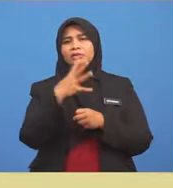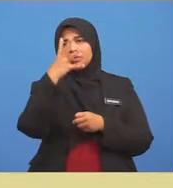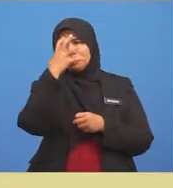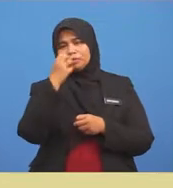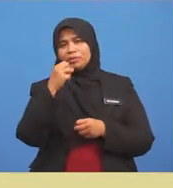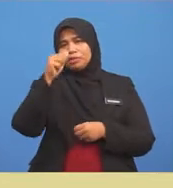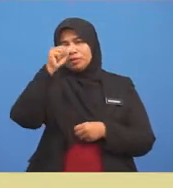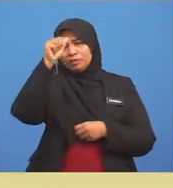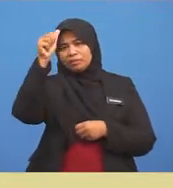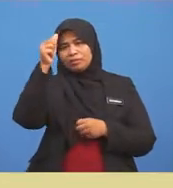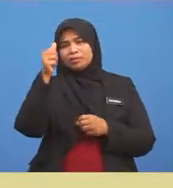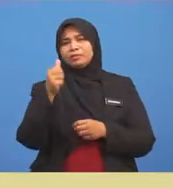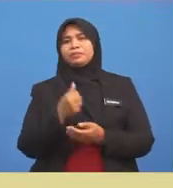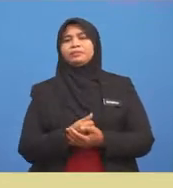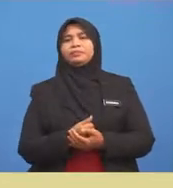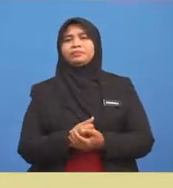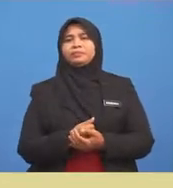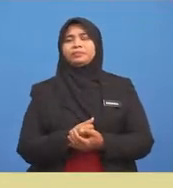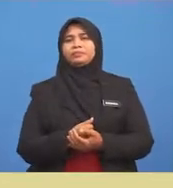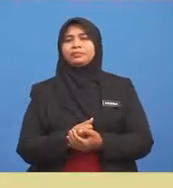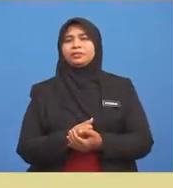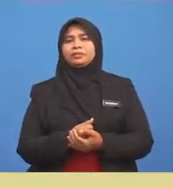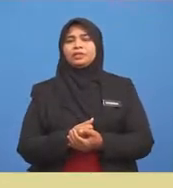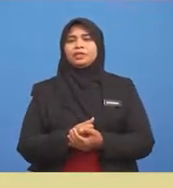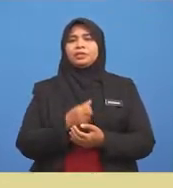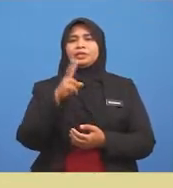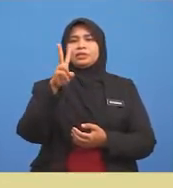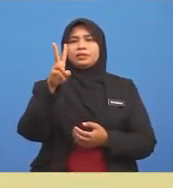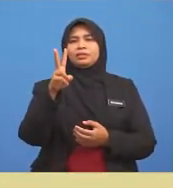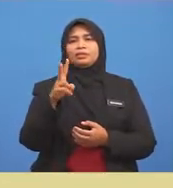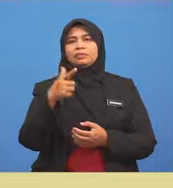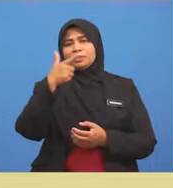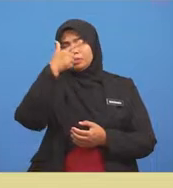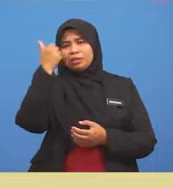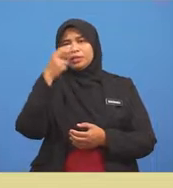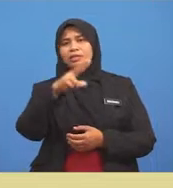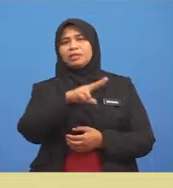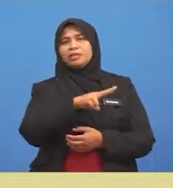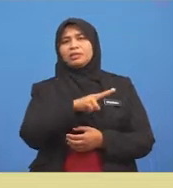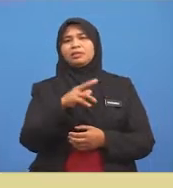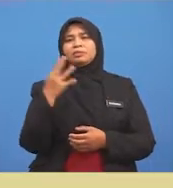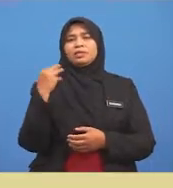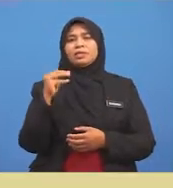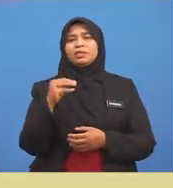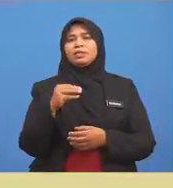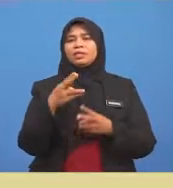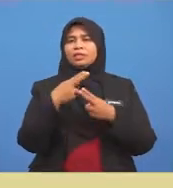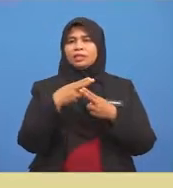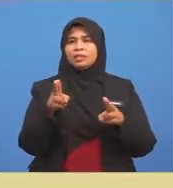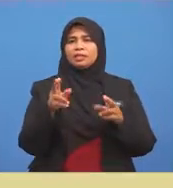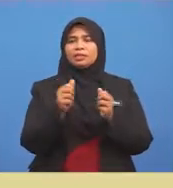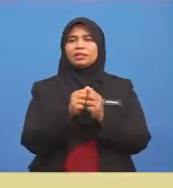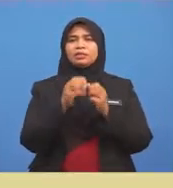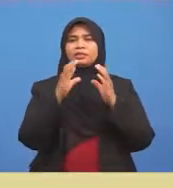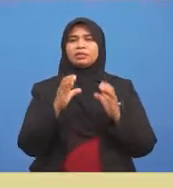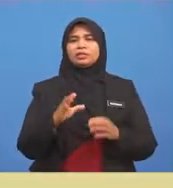laknat daripada Allah SWT. Yang kedua, menyebabkan harta mereka lenyap